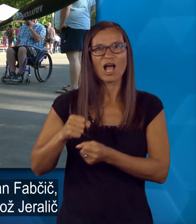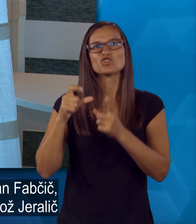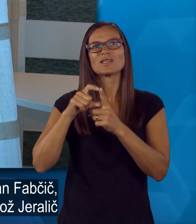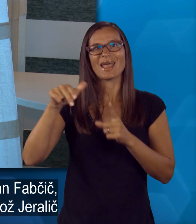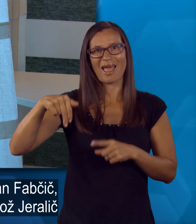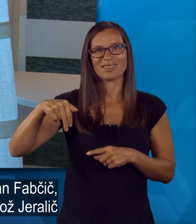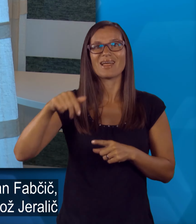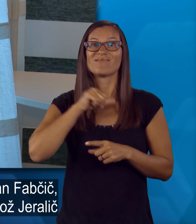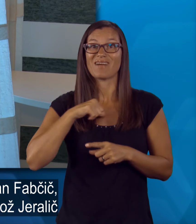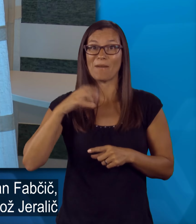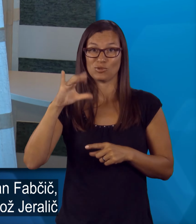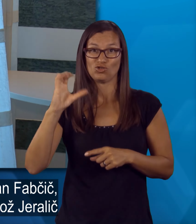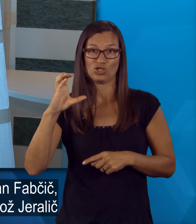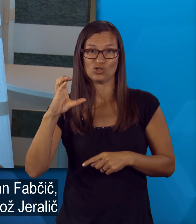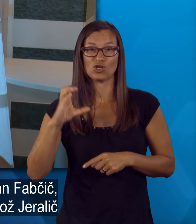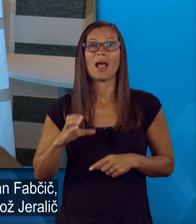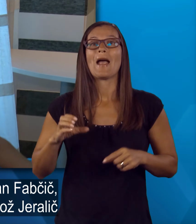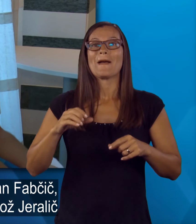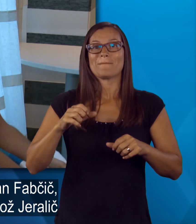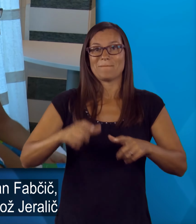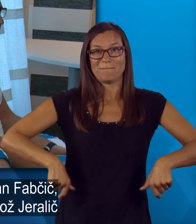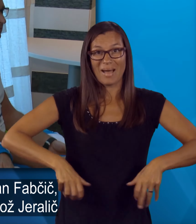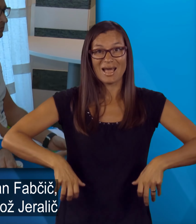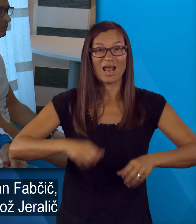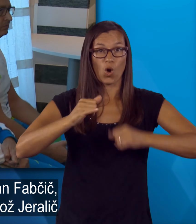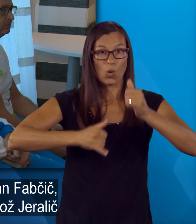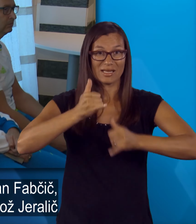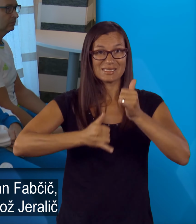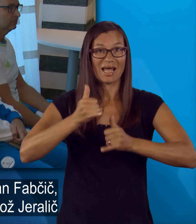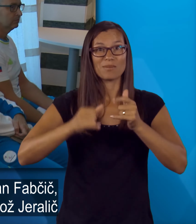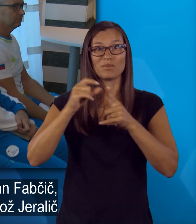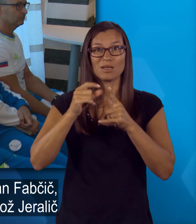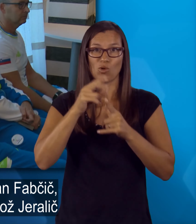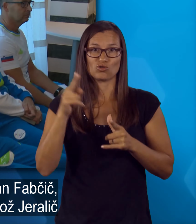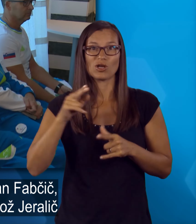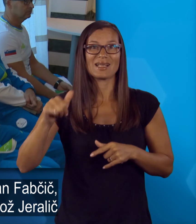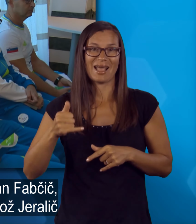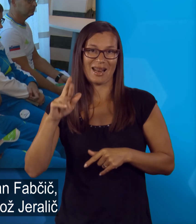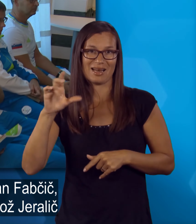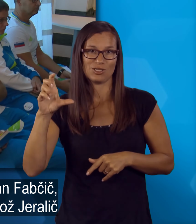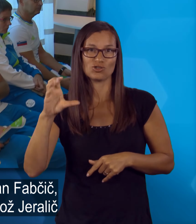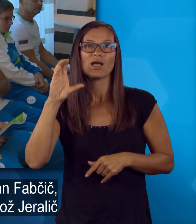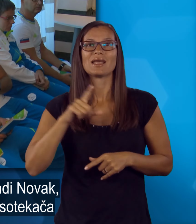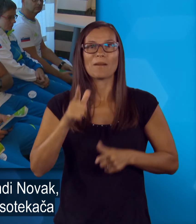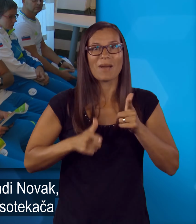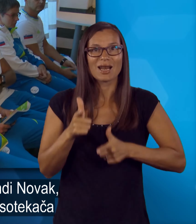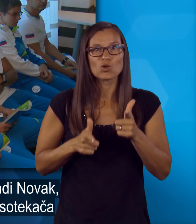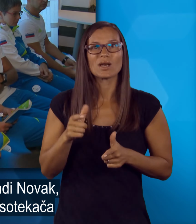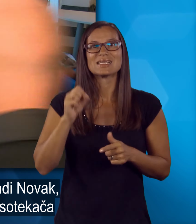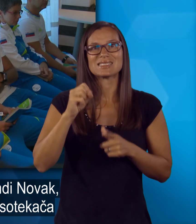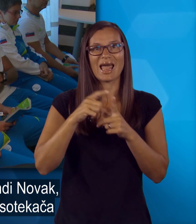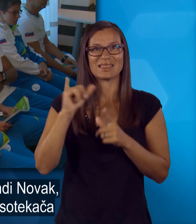kajakaš Dajan Vapčič, para kolesar Primož Jeralič in maratonec Sandino Vak, ki ga